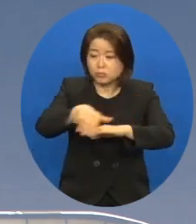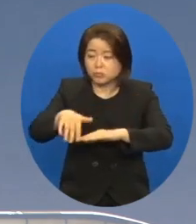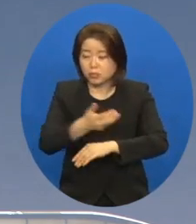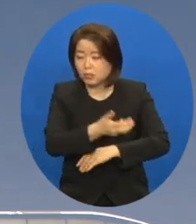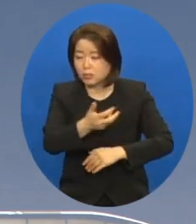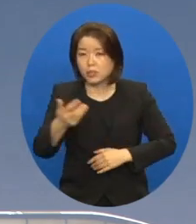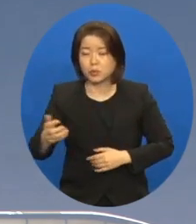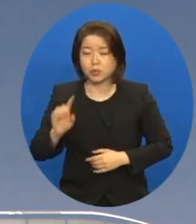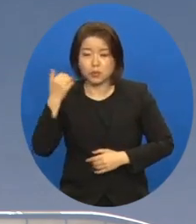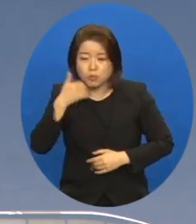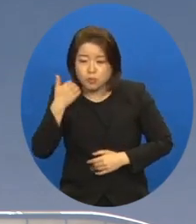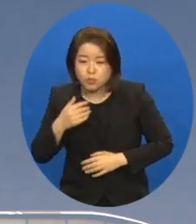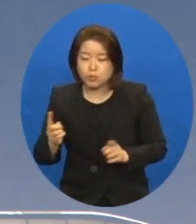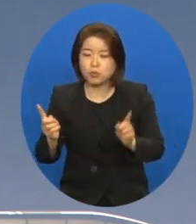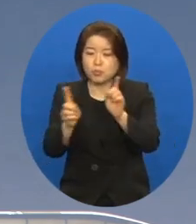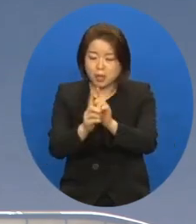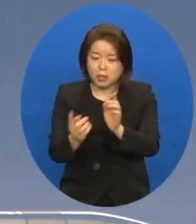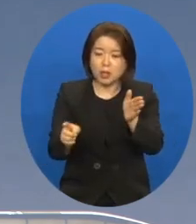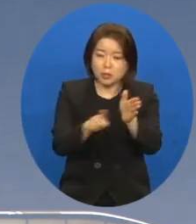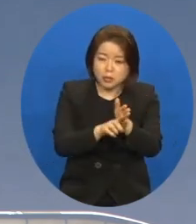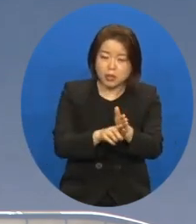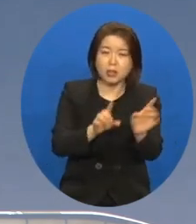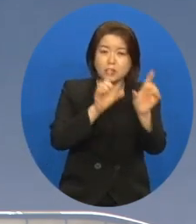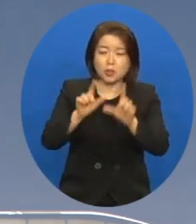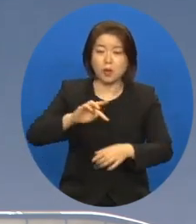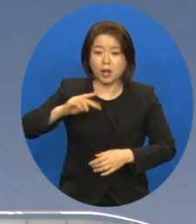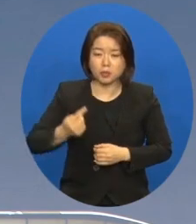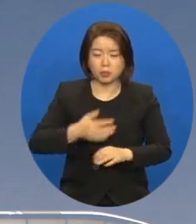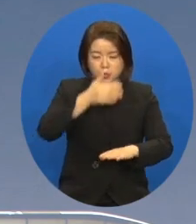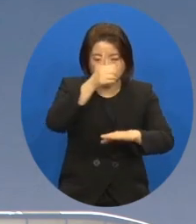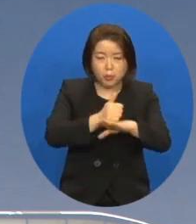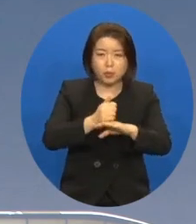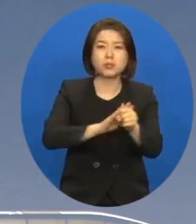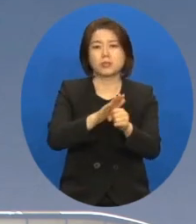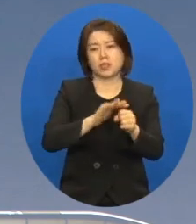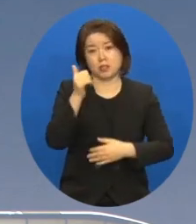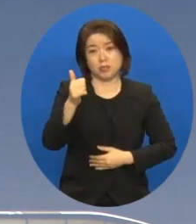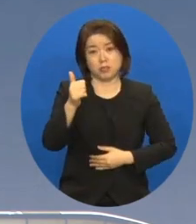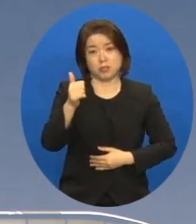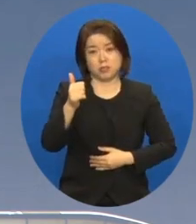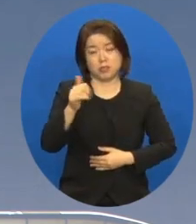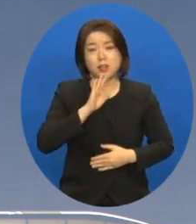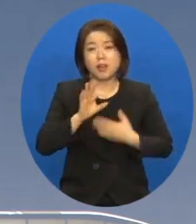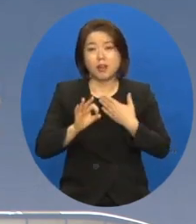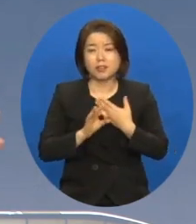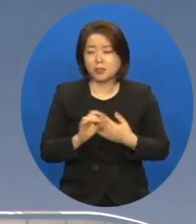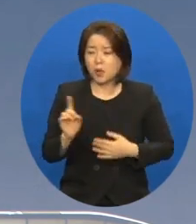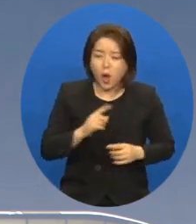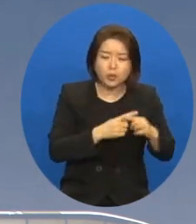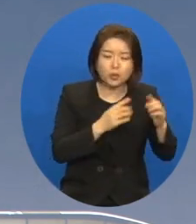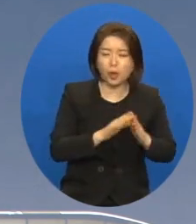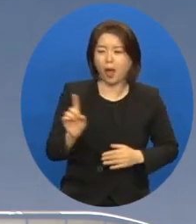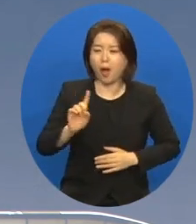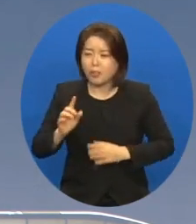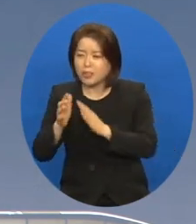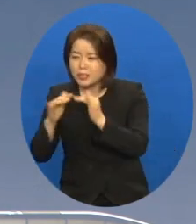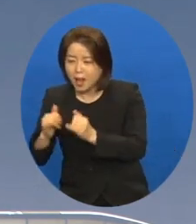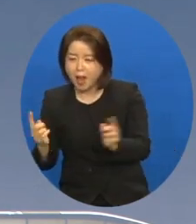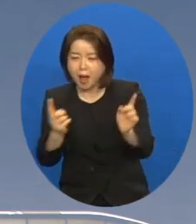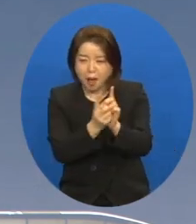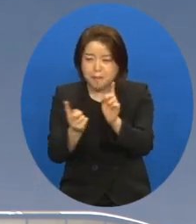도대체 누구와 신앙생활 하든지 결론은 사랑이 제일이야. 그러면 어떤 교회, 어떤 성도와